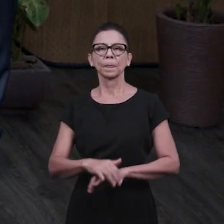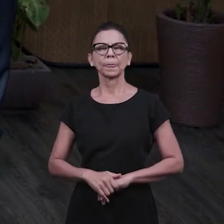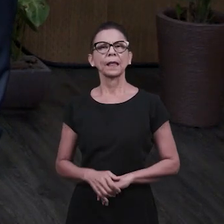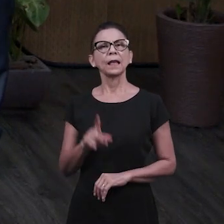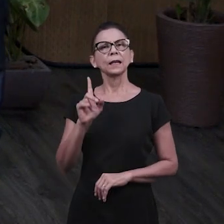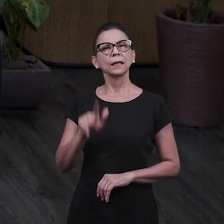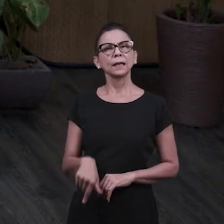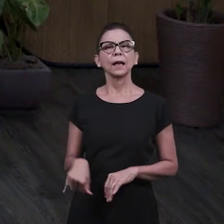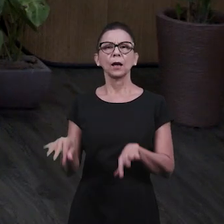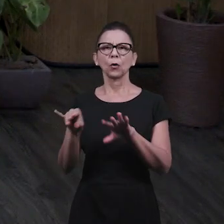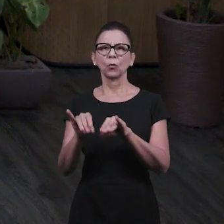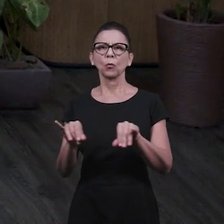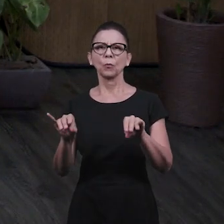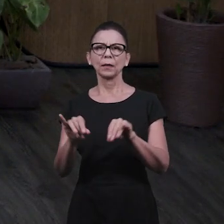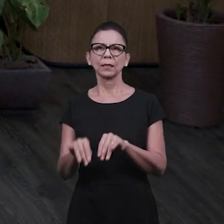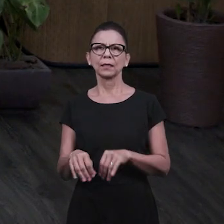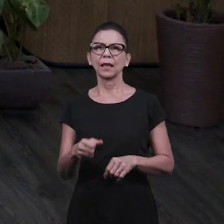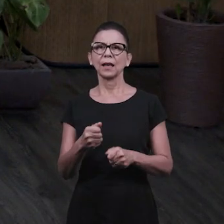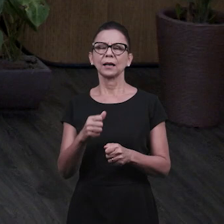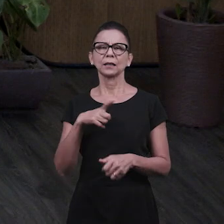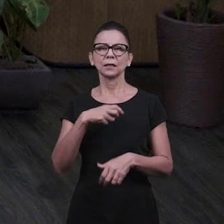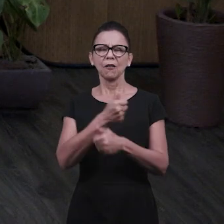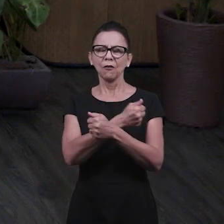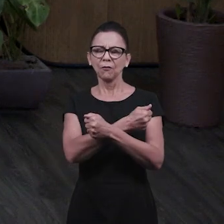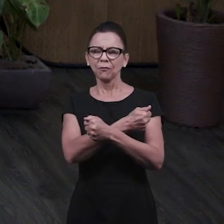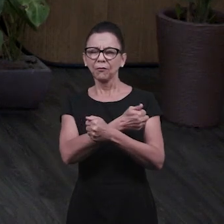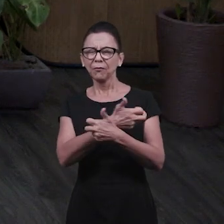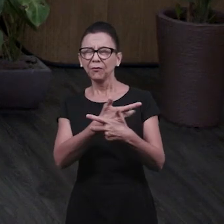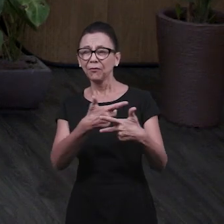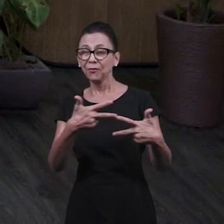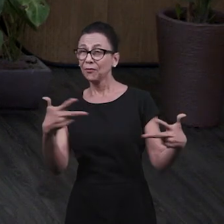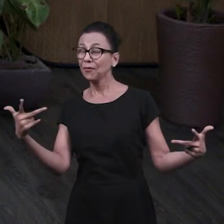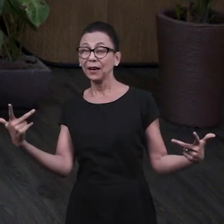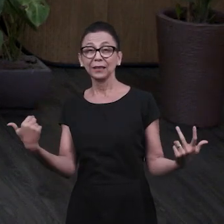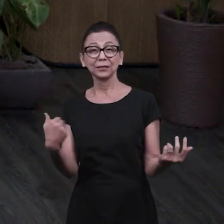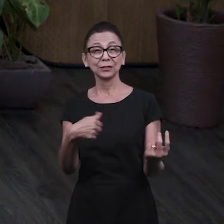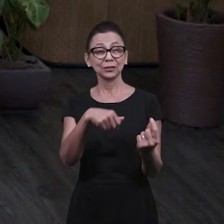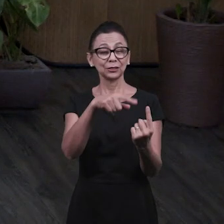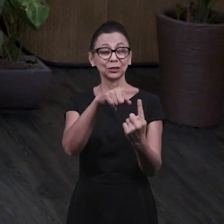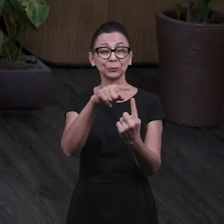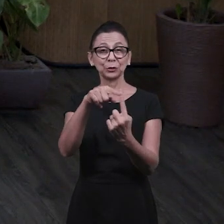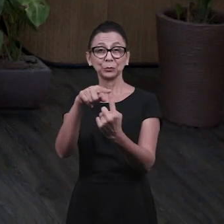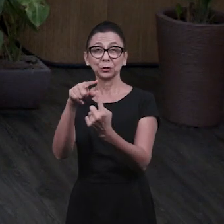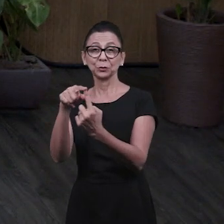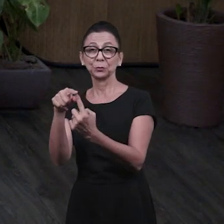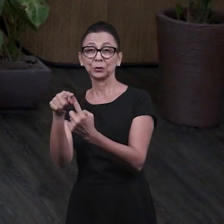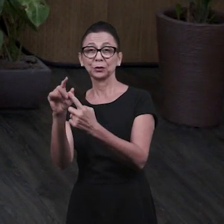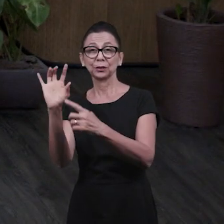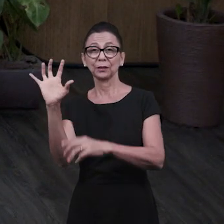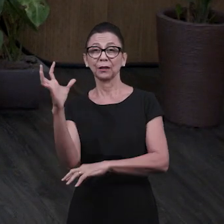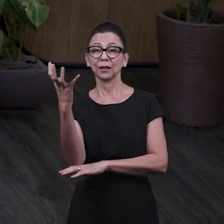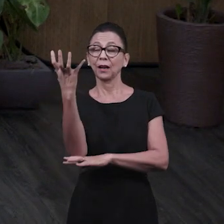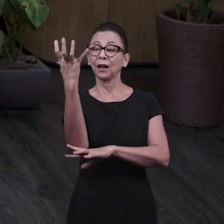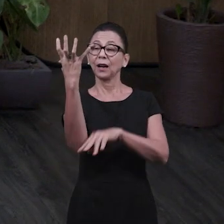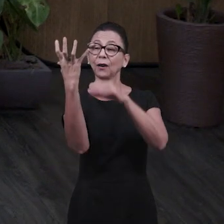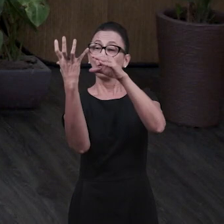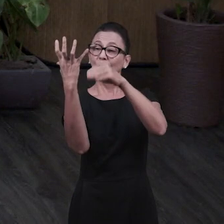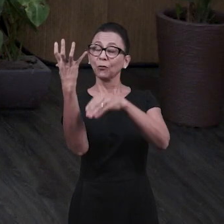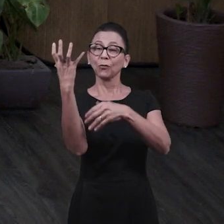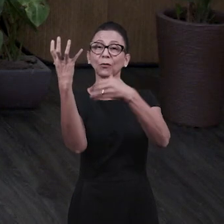qui produit du fruit et plus diverses quantités de fruits. La parabole donne un